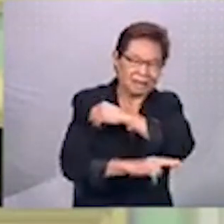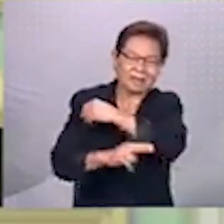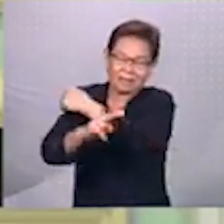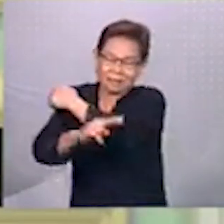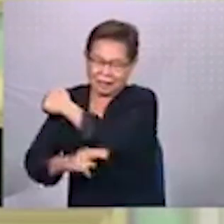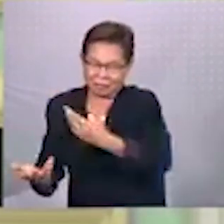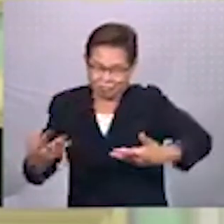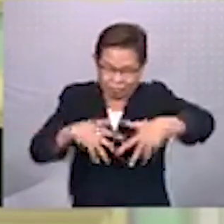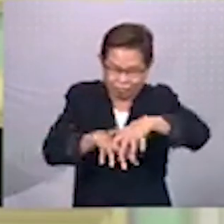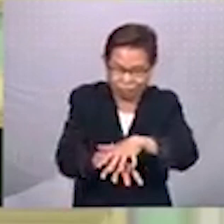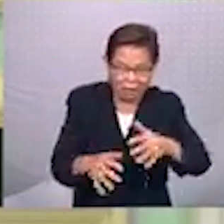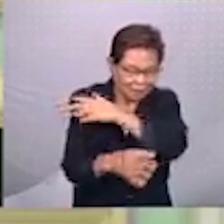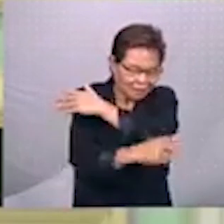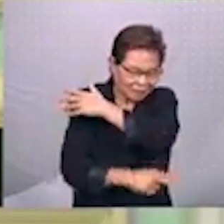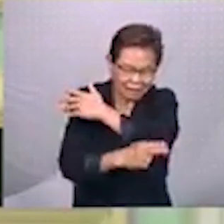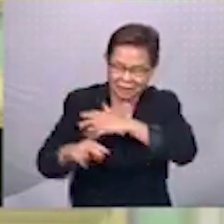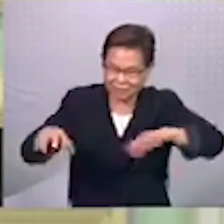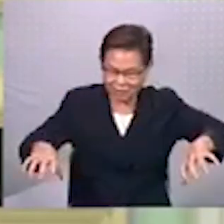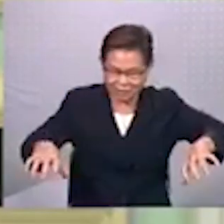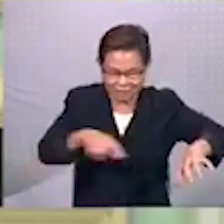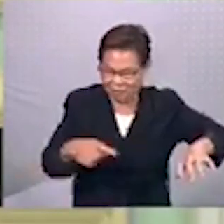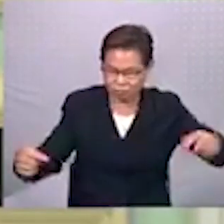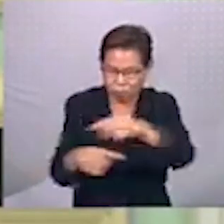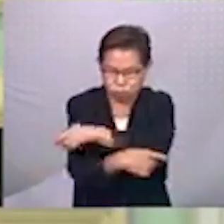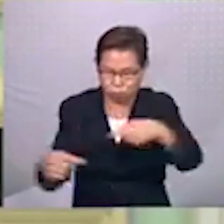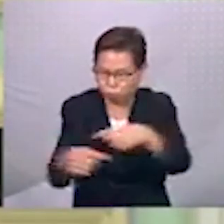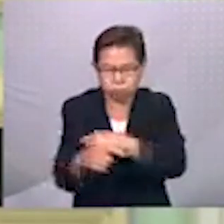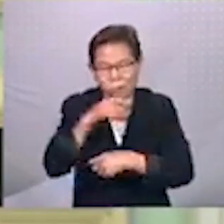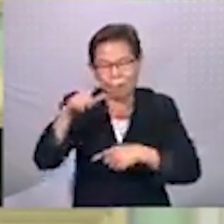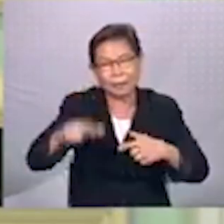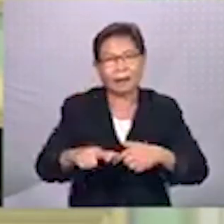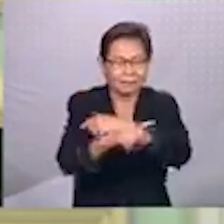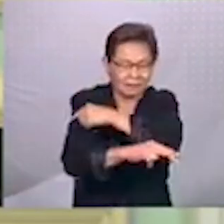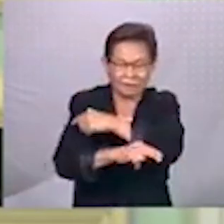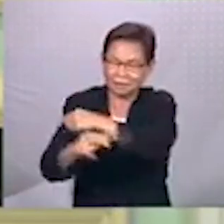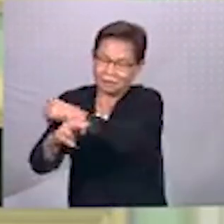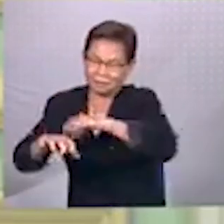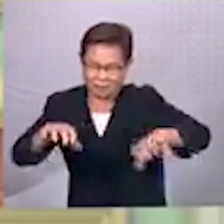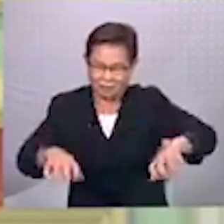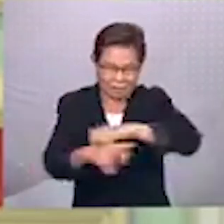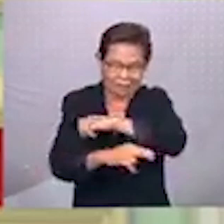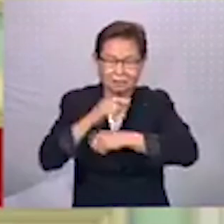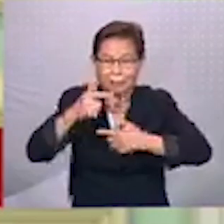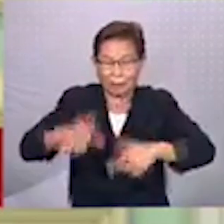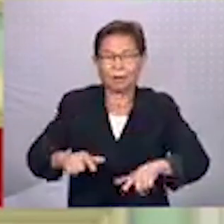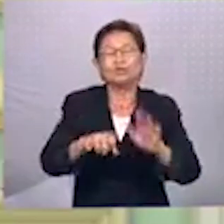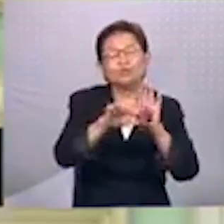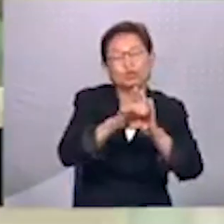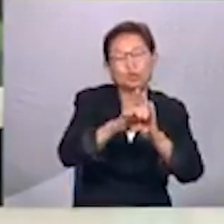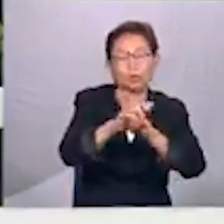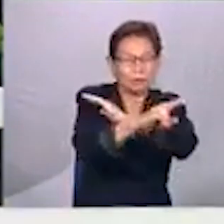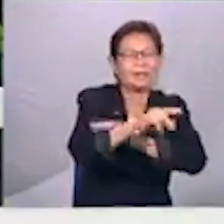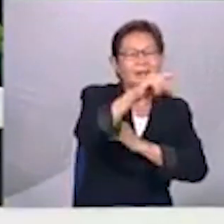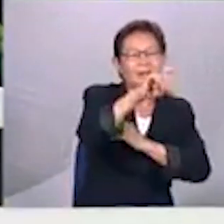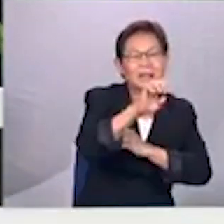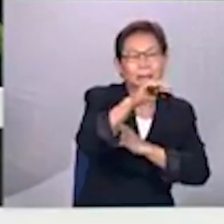antara negeri ke negeri tidak dibenarkan. Tetapi di negeri yang bersempadan, sebagai contoh,